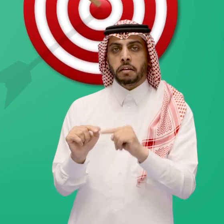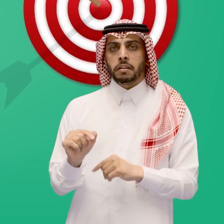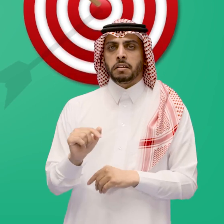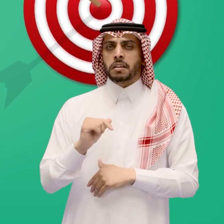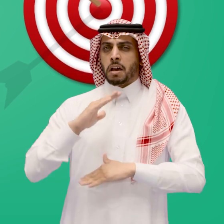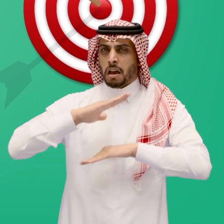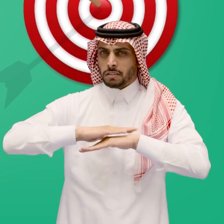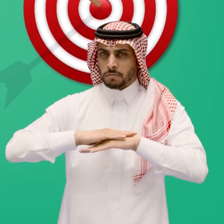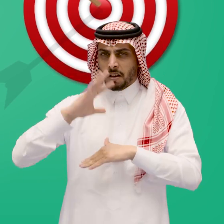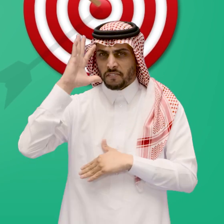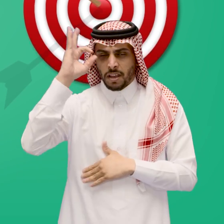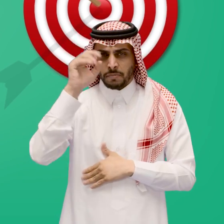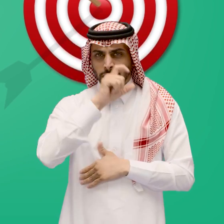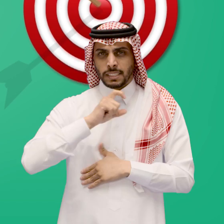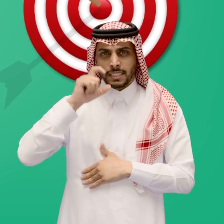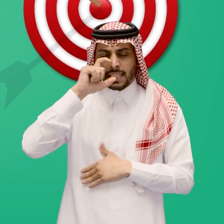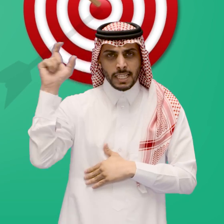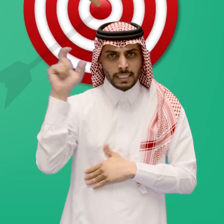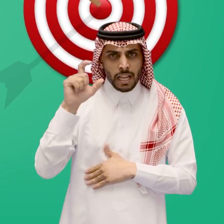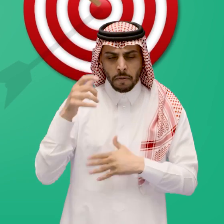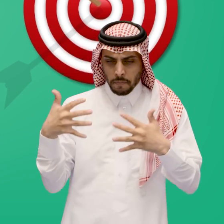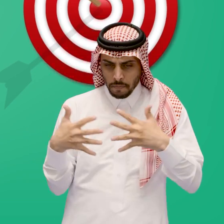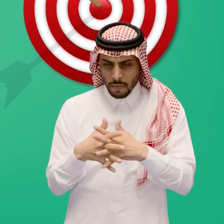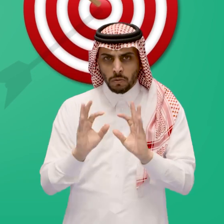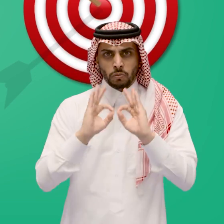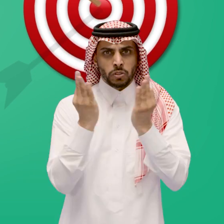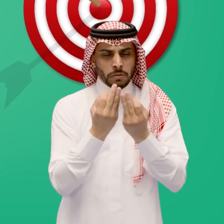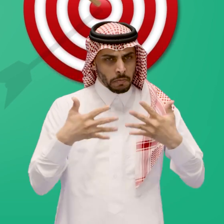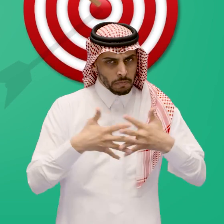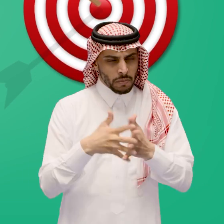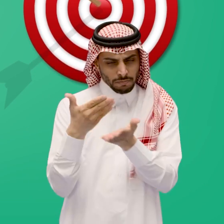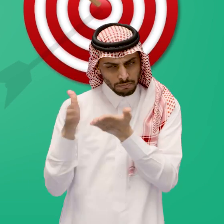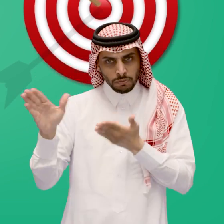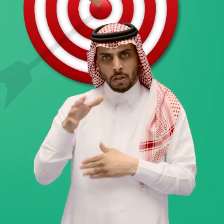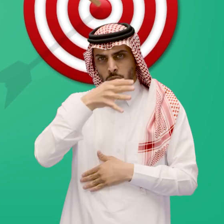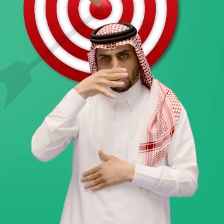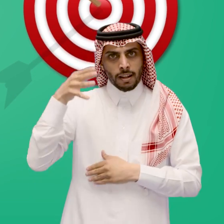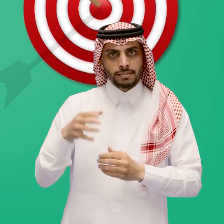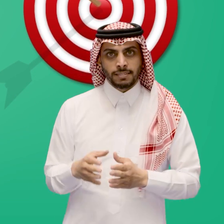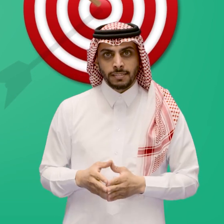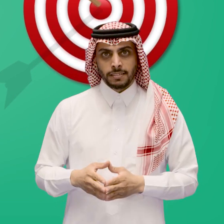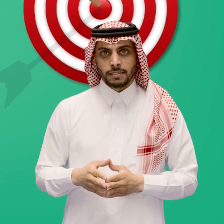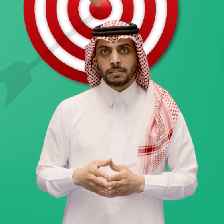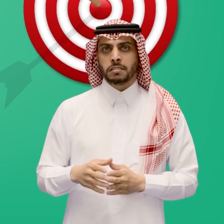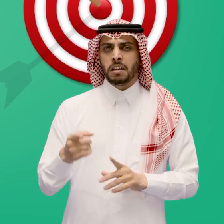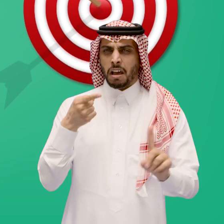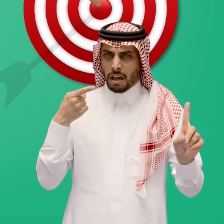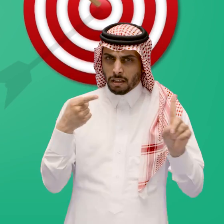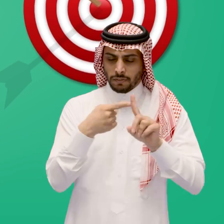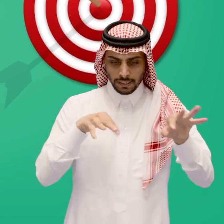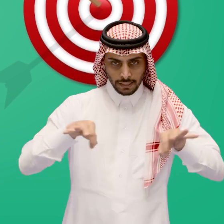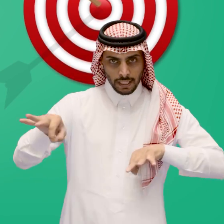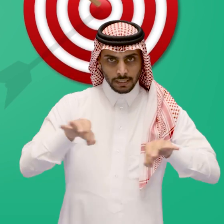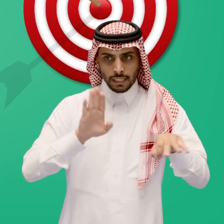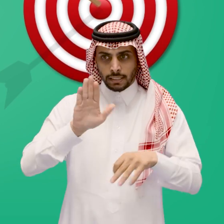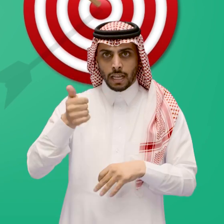القيم الأخلاقية والاجتماعية لرفض قبول تعاطي المخدرات، تحقيق أحد أهداف استراتيجية